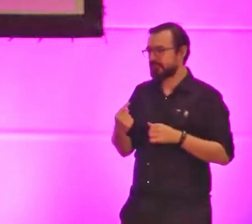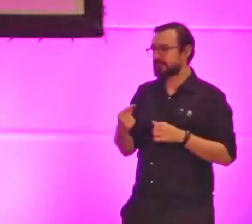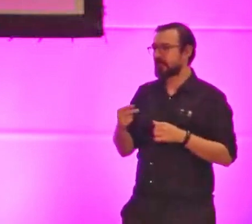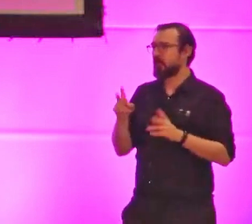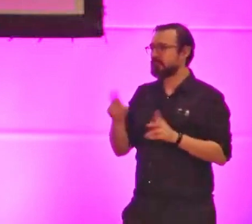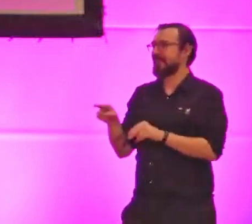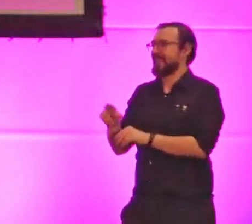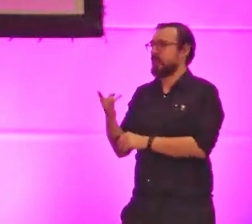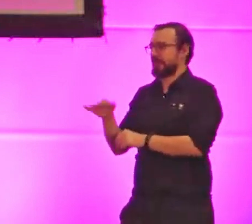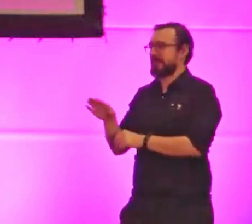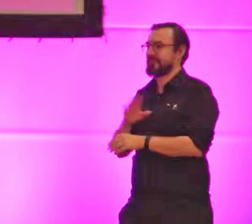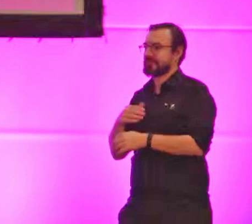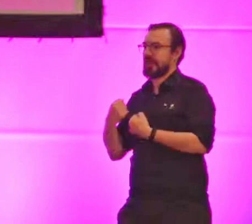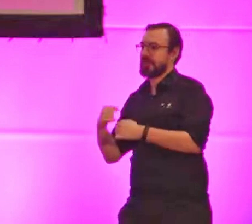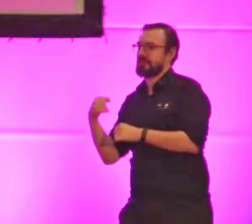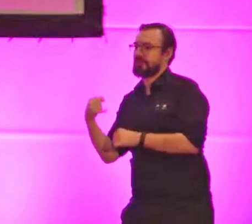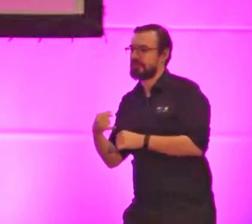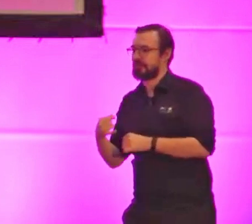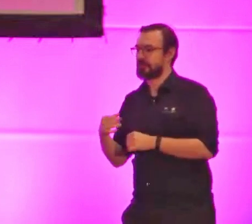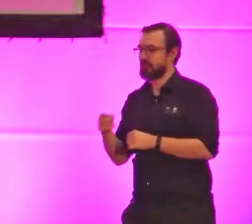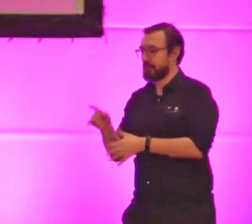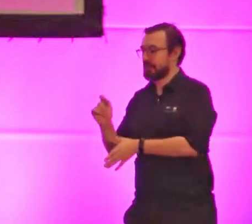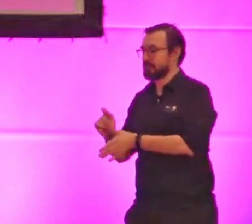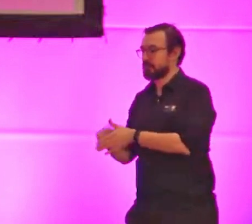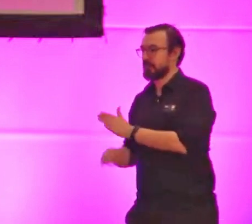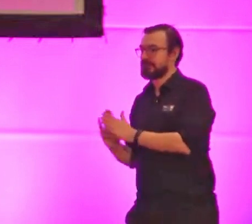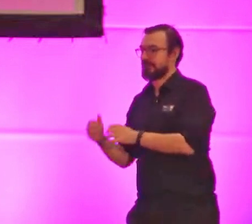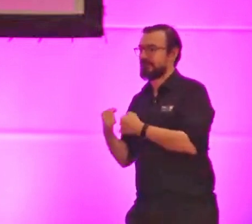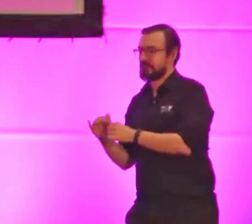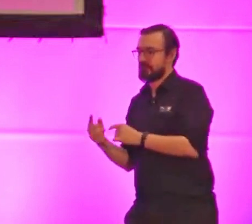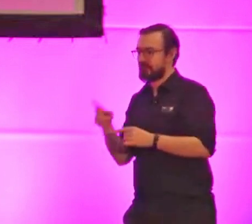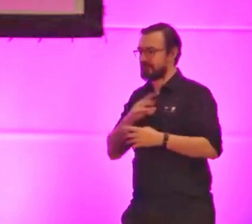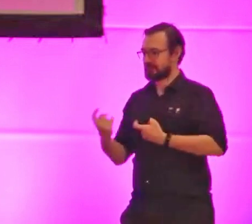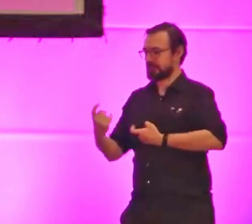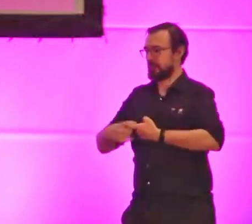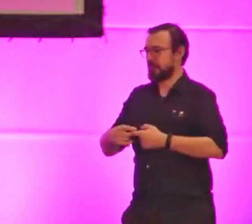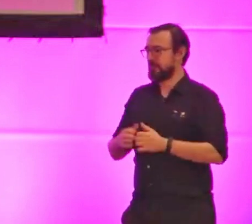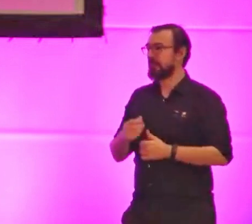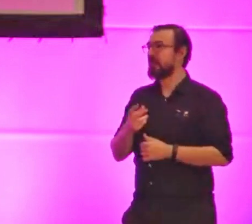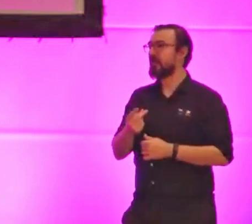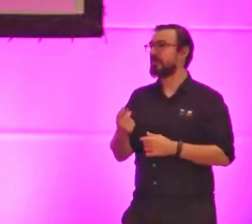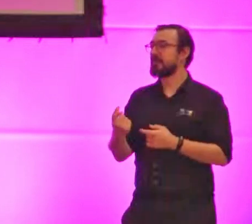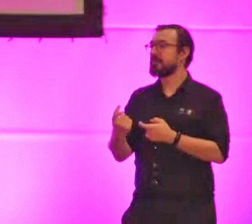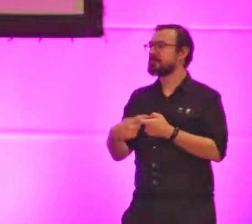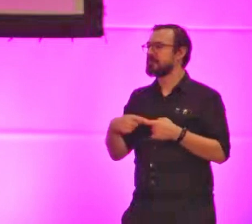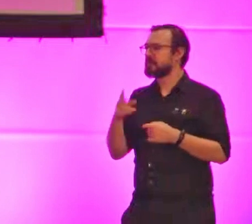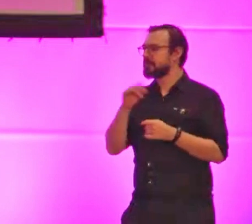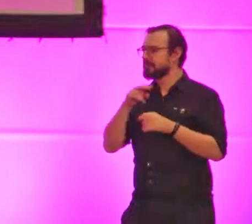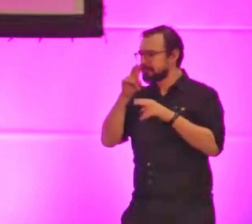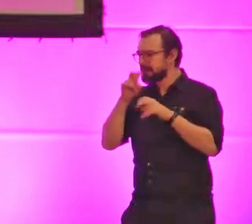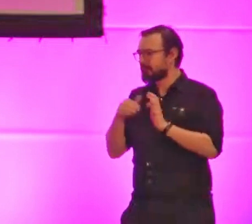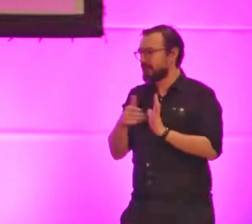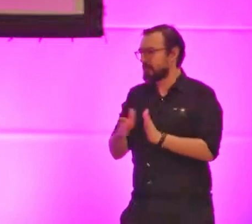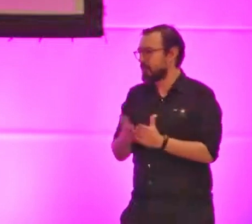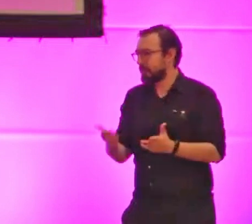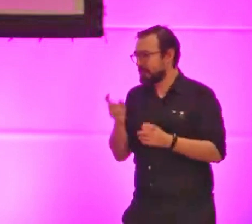när Lundin verkade där. Alltså när Lundin hade startat upp sin verksamhet. Men något annat samband gick inte att läsa ut från den boken